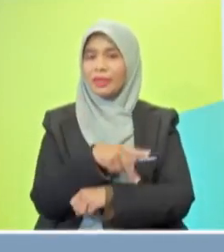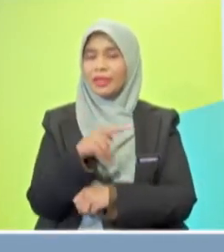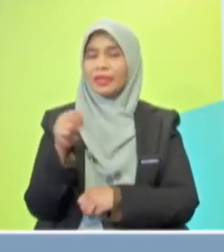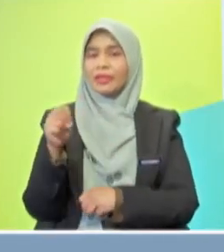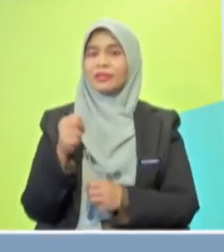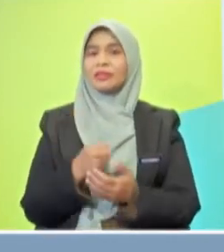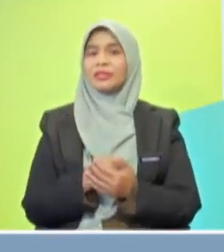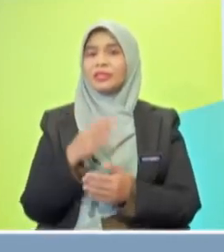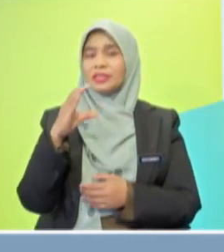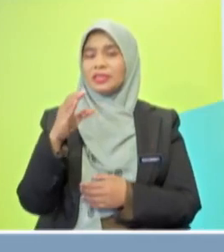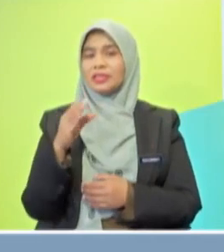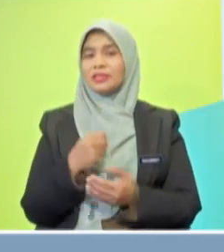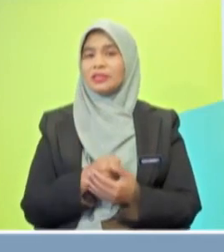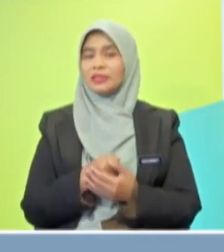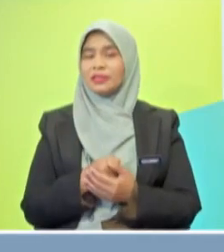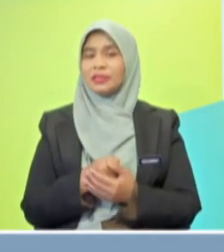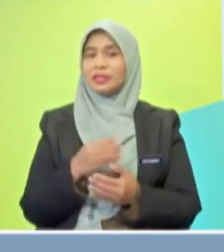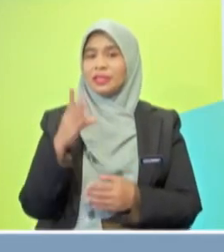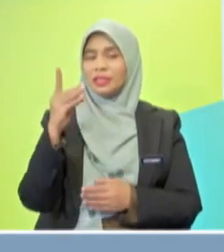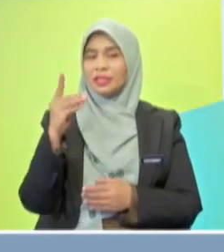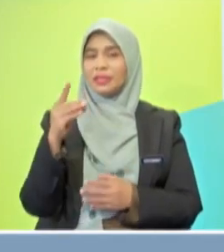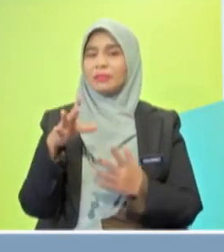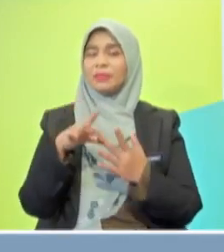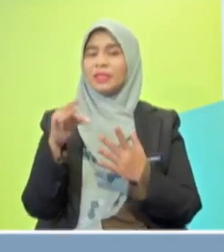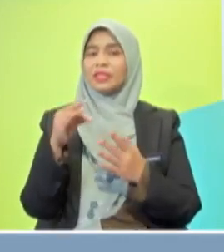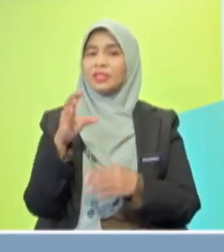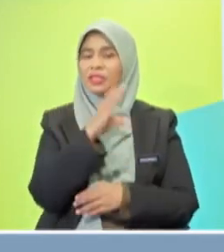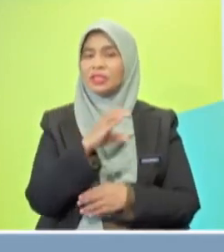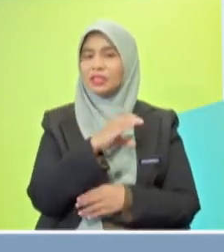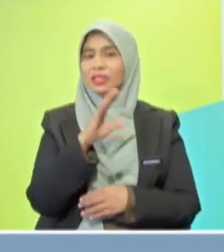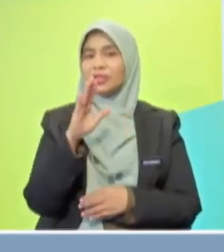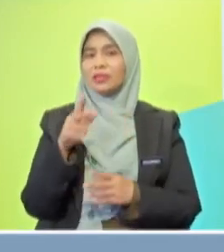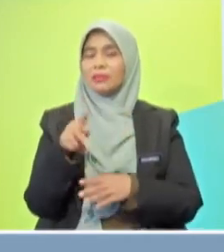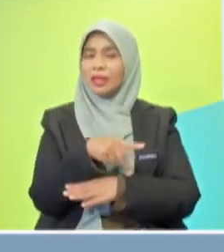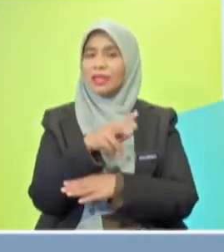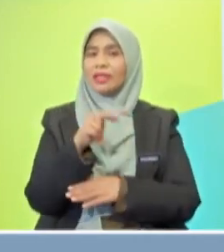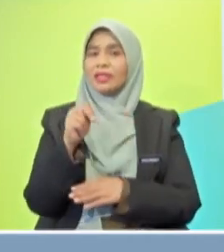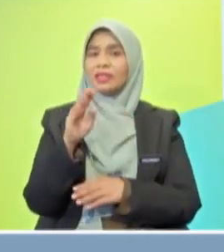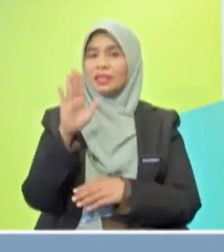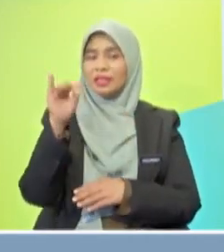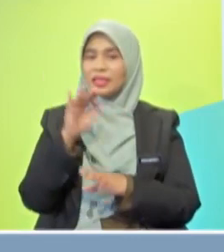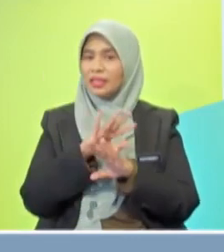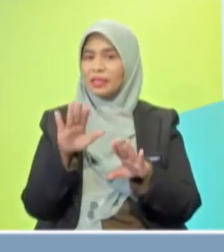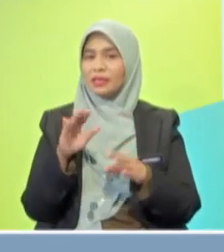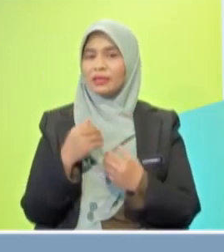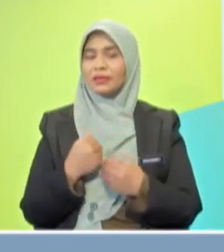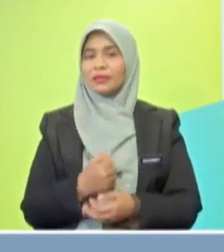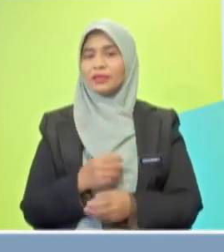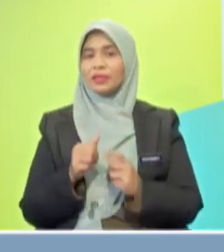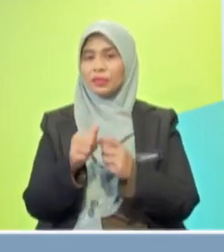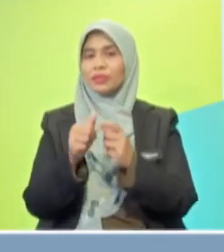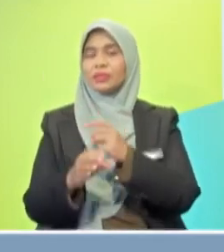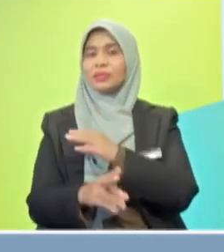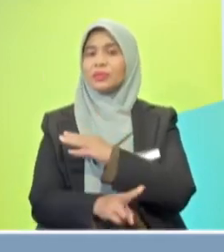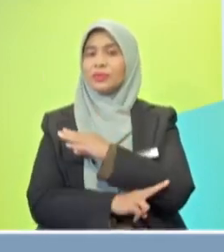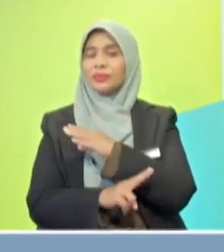membuka pakaian, dan D, memilih ciri-ciri pakaian tidak menepati syarak. Kecuali, ingat yang tulisan merah tu kecuali. Okey,